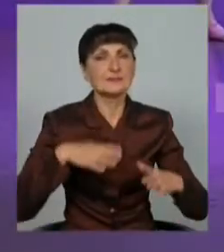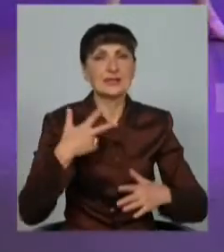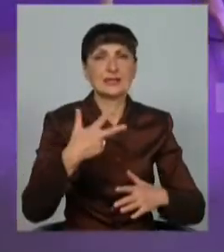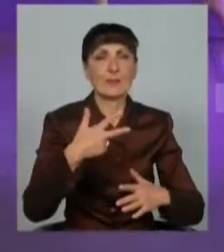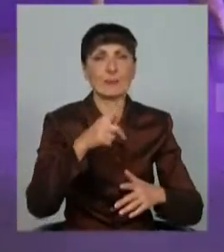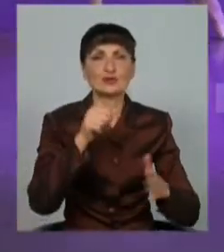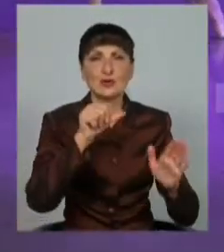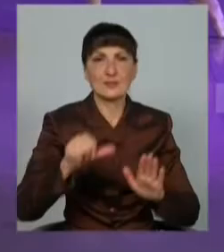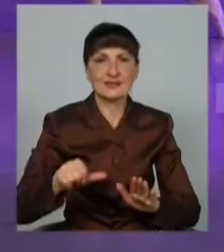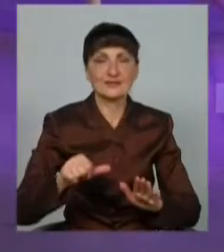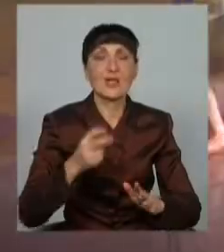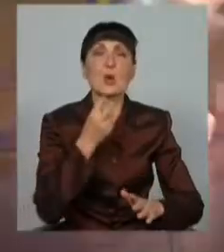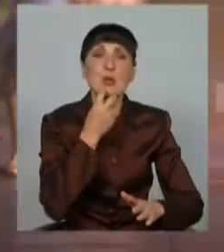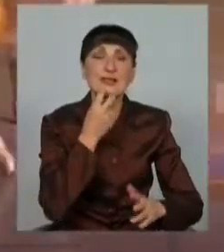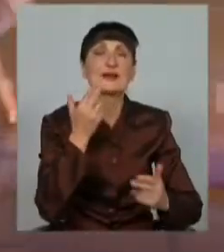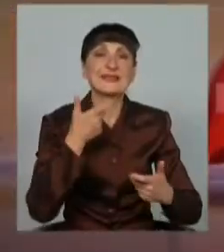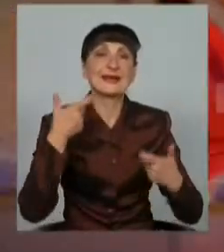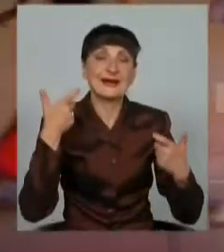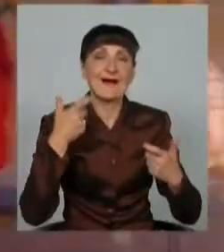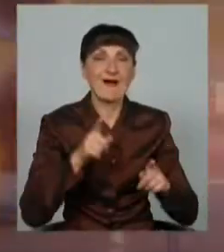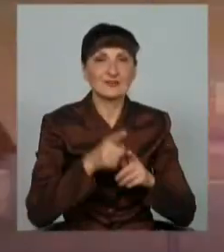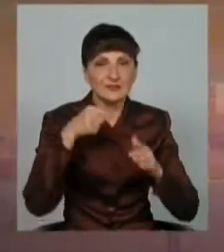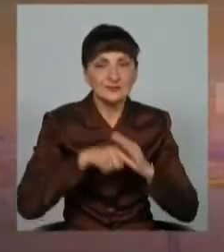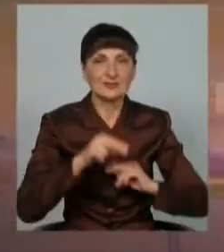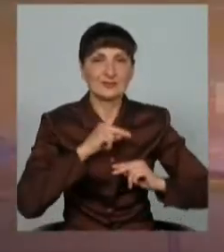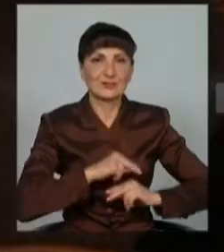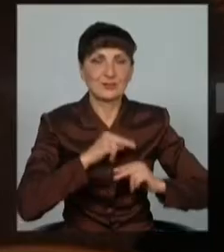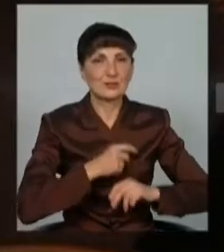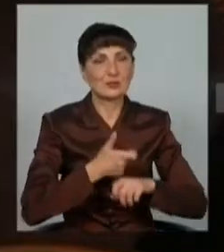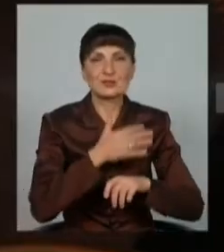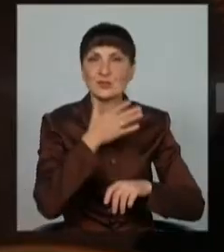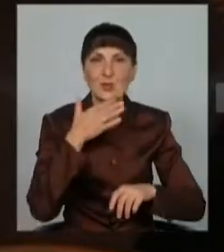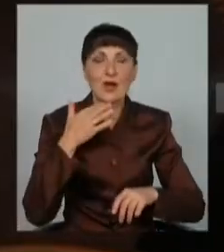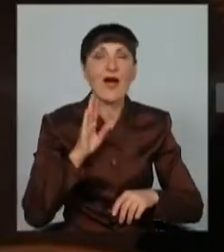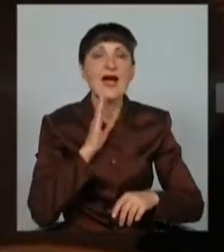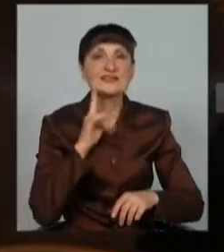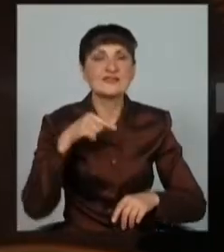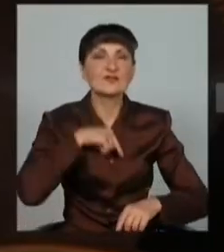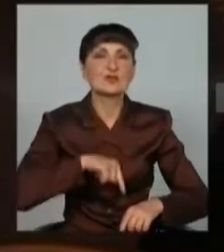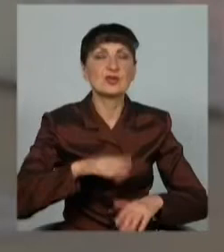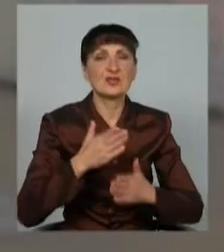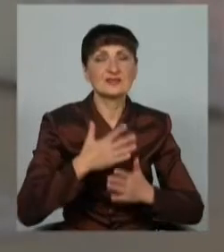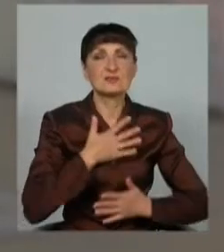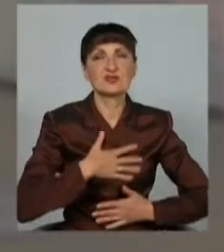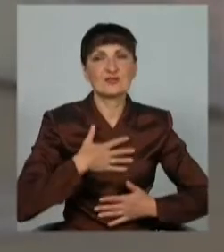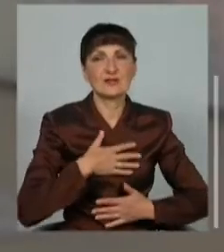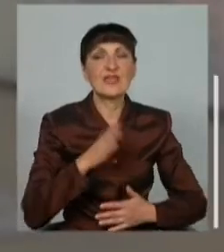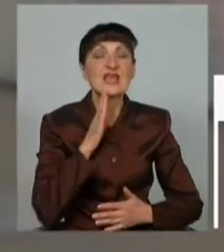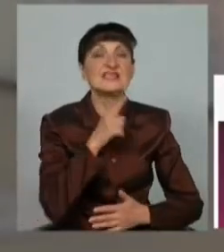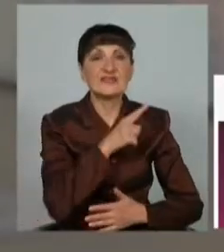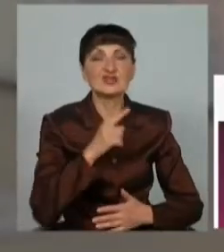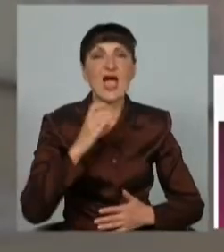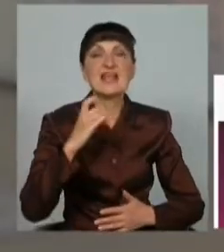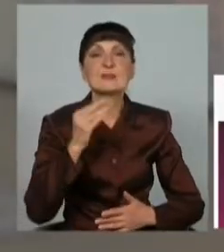полугода. Несмотря на улыбку, нисходящую с лица героини, глубоко в душе Эсмеральды таится боль. Как она умеет любить,